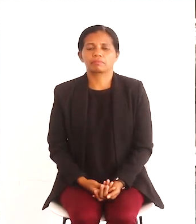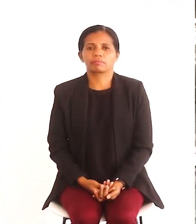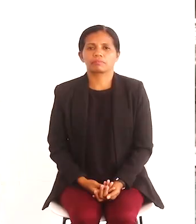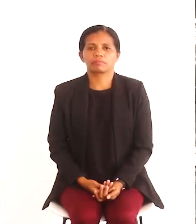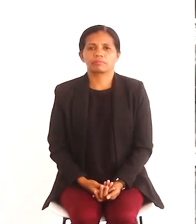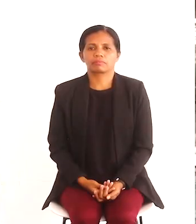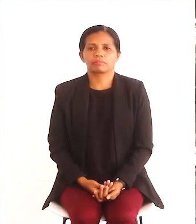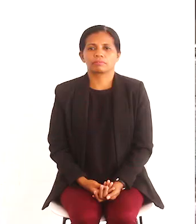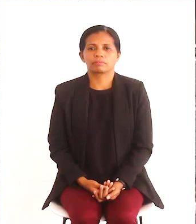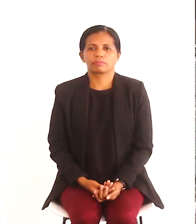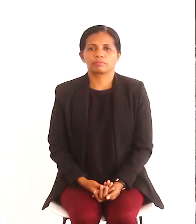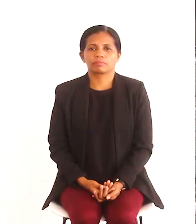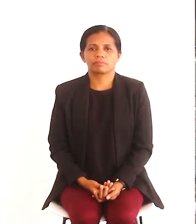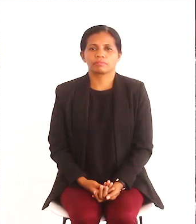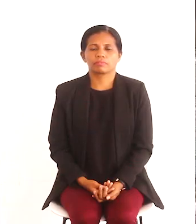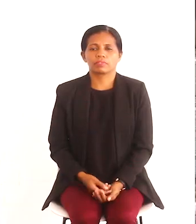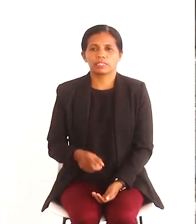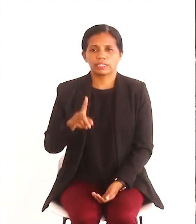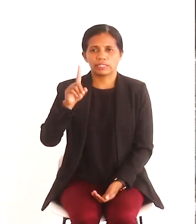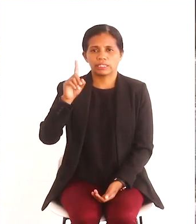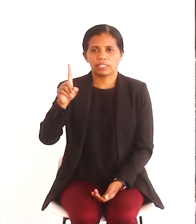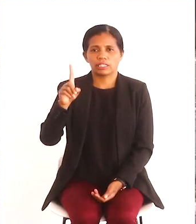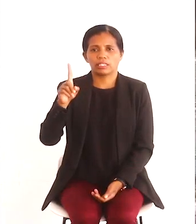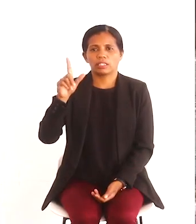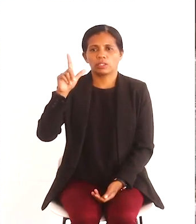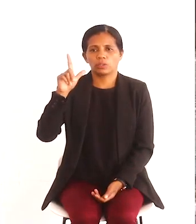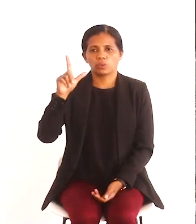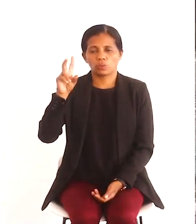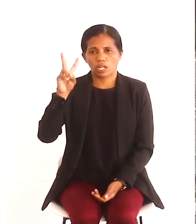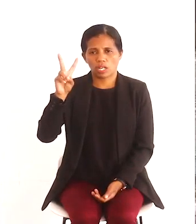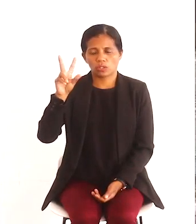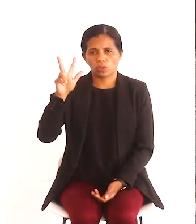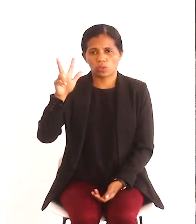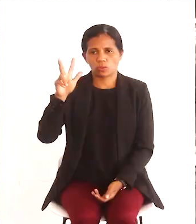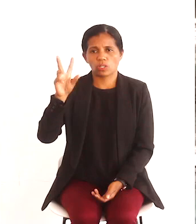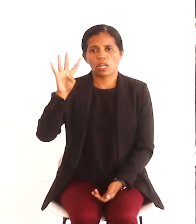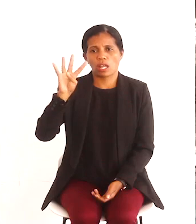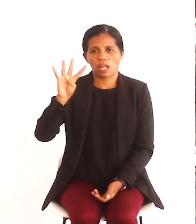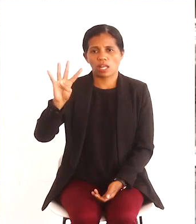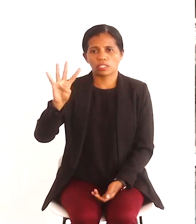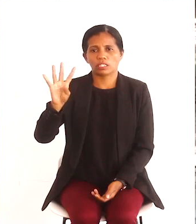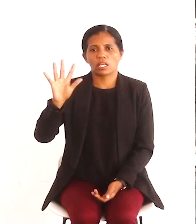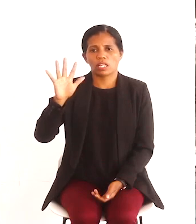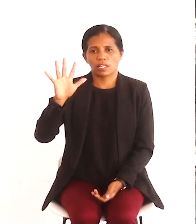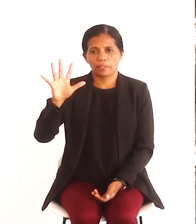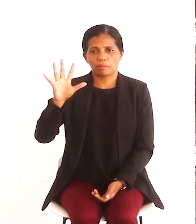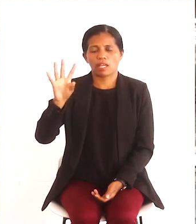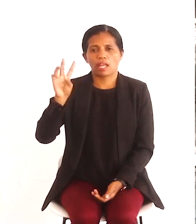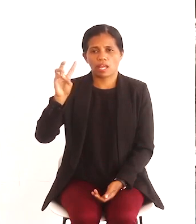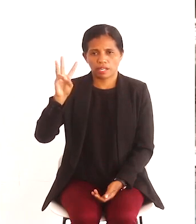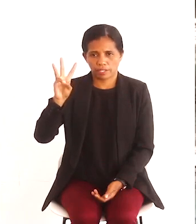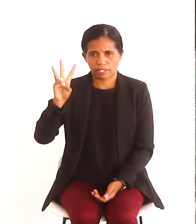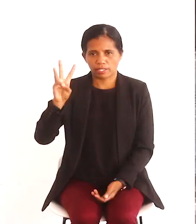eh. Oke, la sana komesa. Ida, rua, tolu, hat,